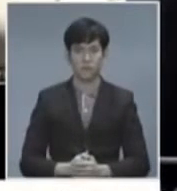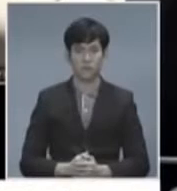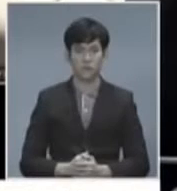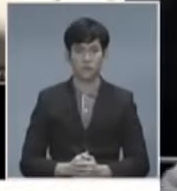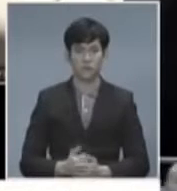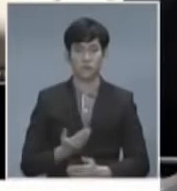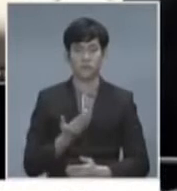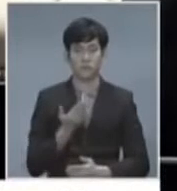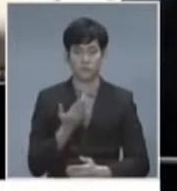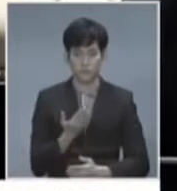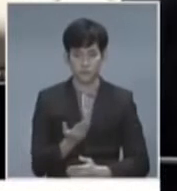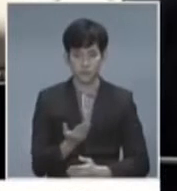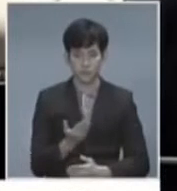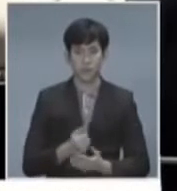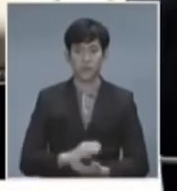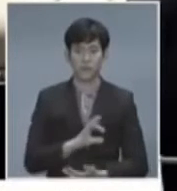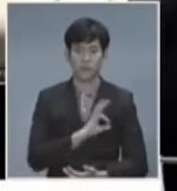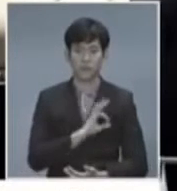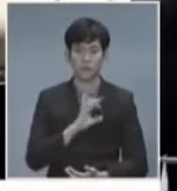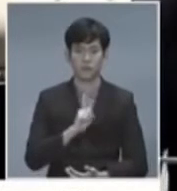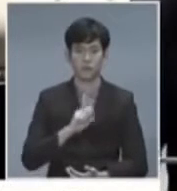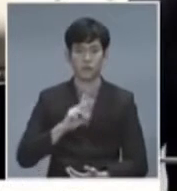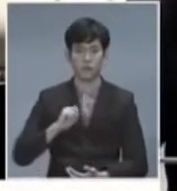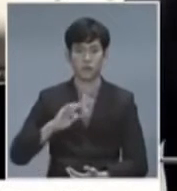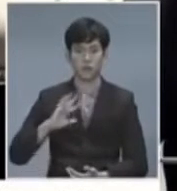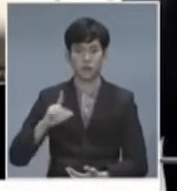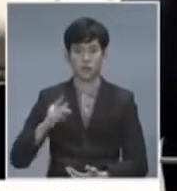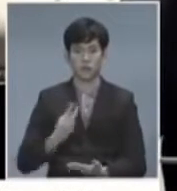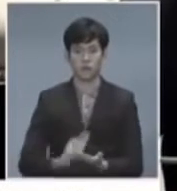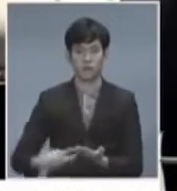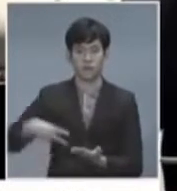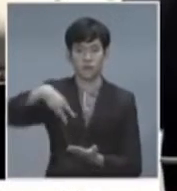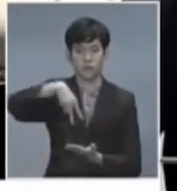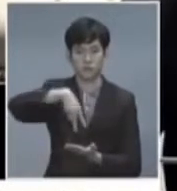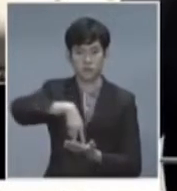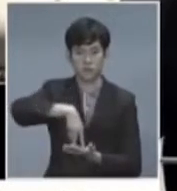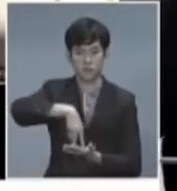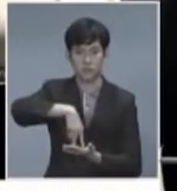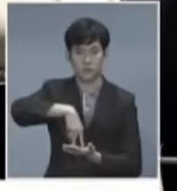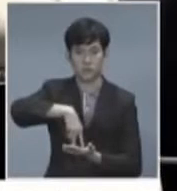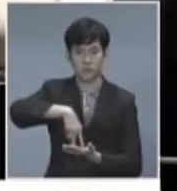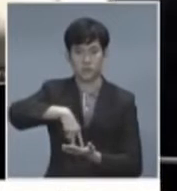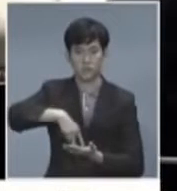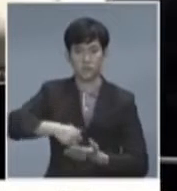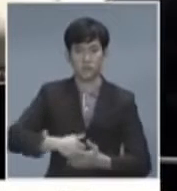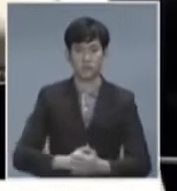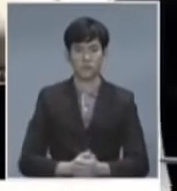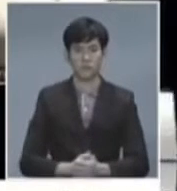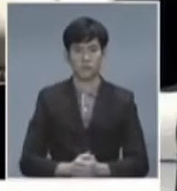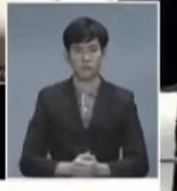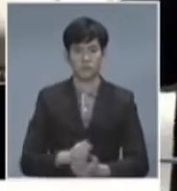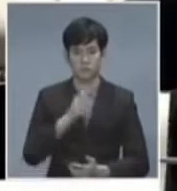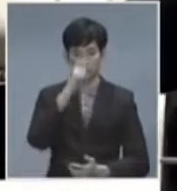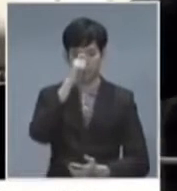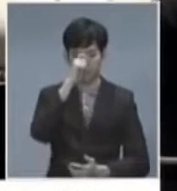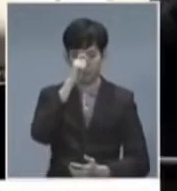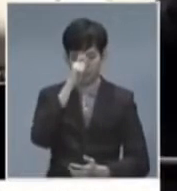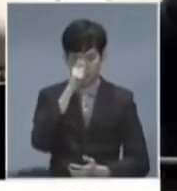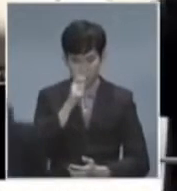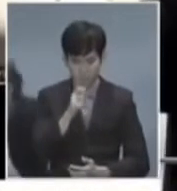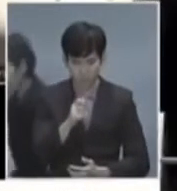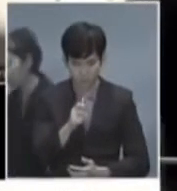ขอเรียนเชิญสมาชิกโปรดยืนขึ้นเพื่อน้อมเกล้าน้อมกระหม่อมถวายอาลั